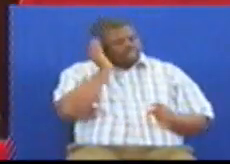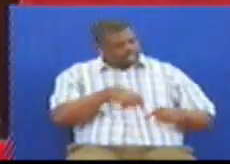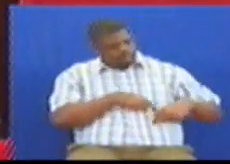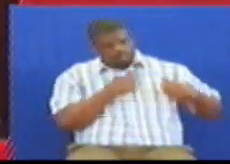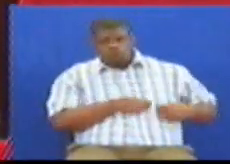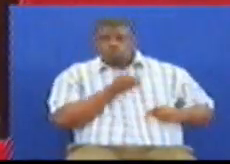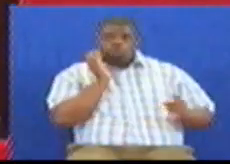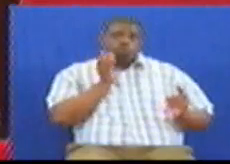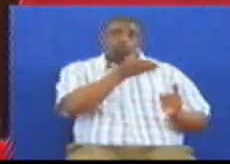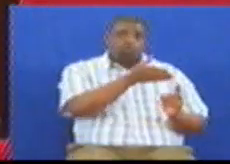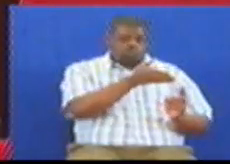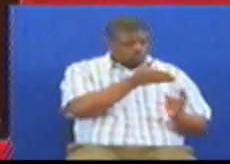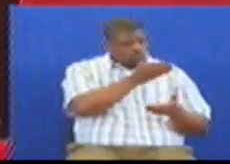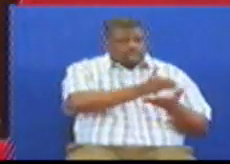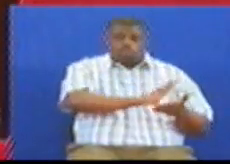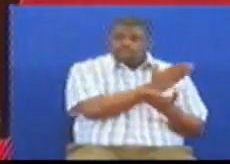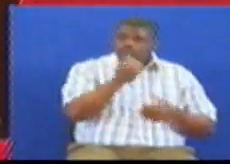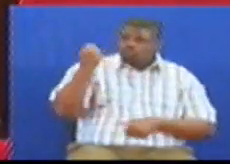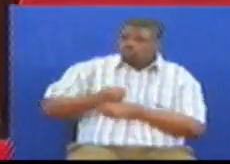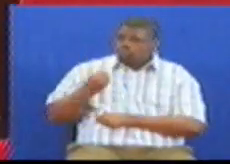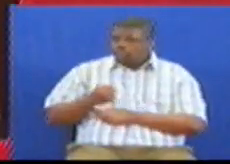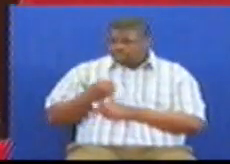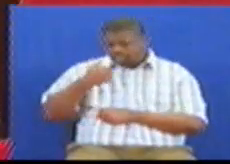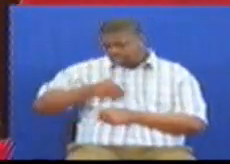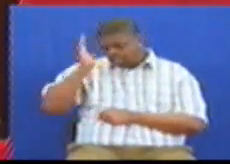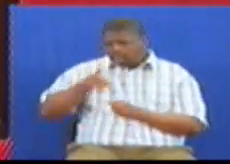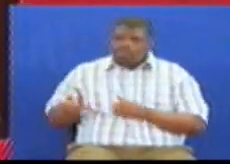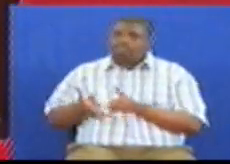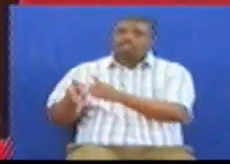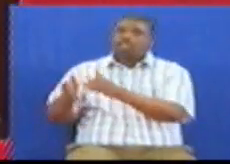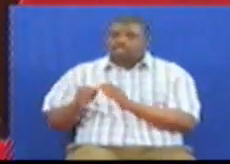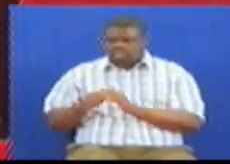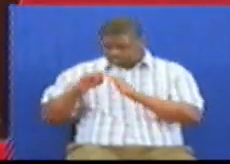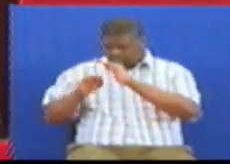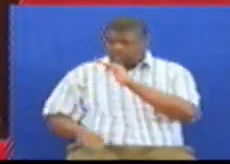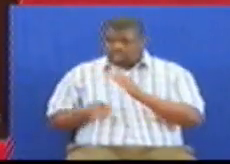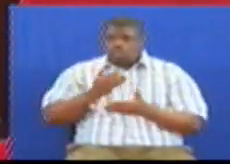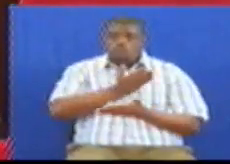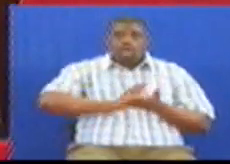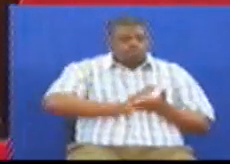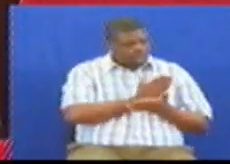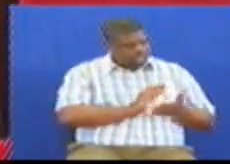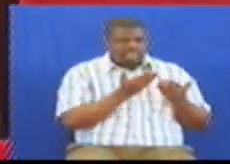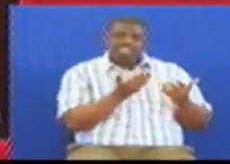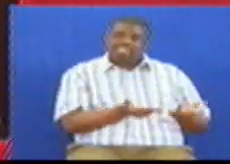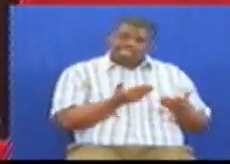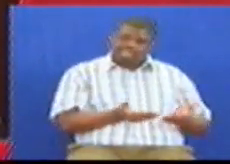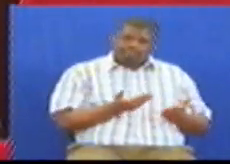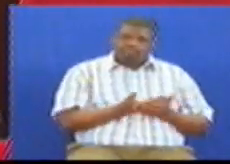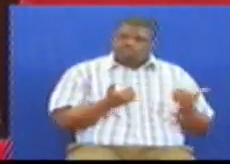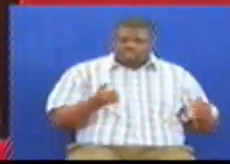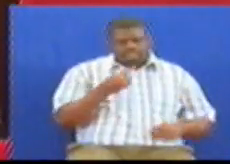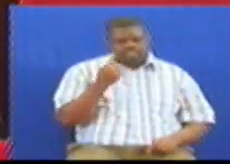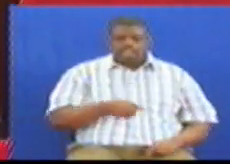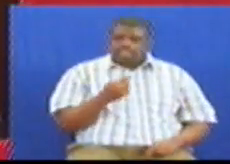ipo, na shughuli ambazo zinapelekwa kwenye mamlaka ya serikali za mitaa ngazi za chini ndio ugatuaji wa kisasa, kwa sababu sera